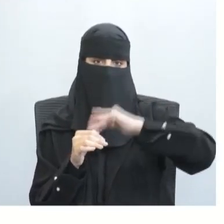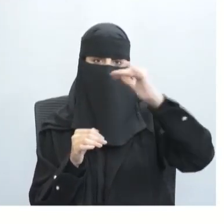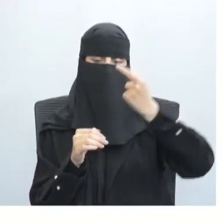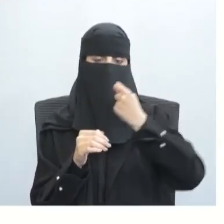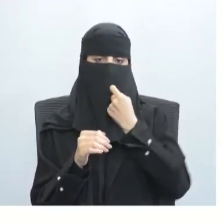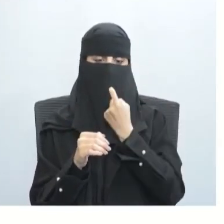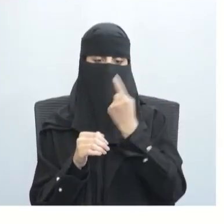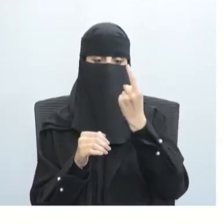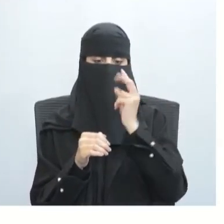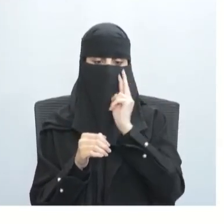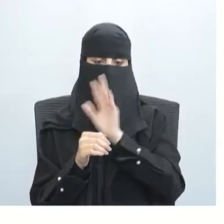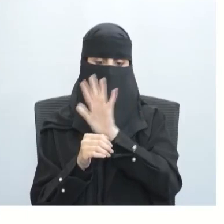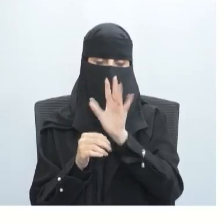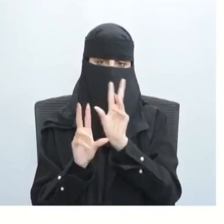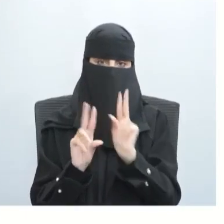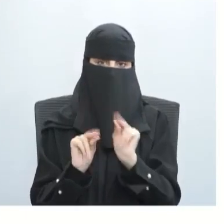بهذا الشكل